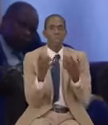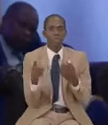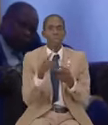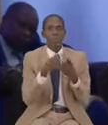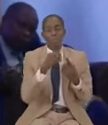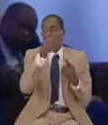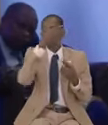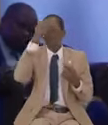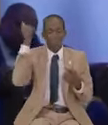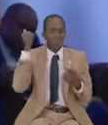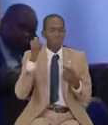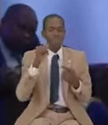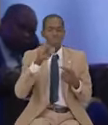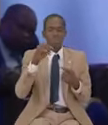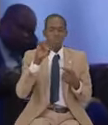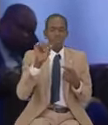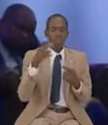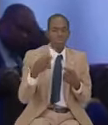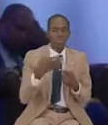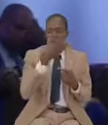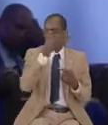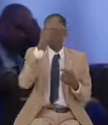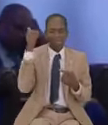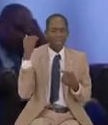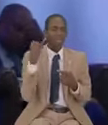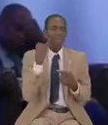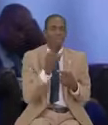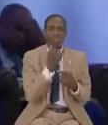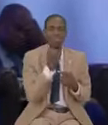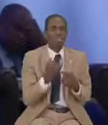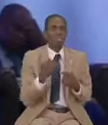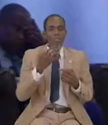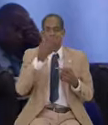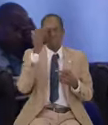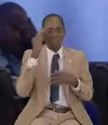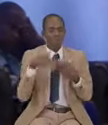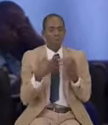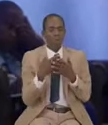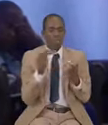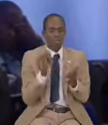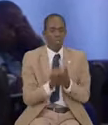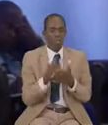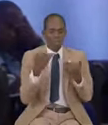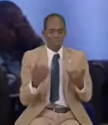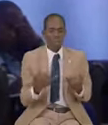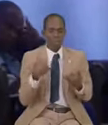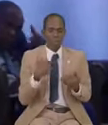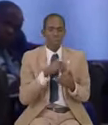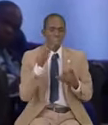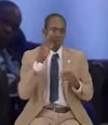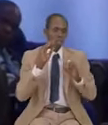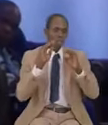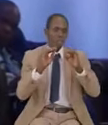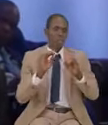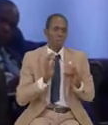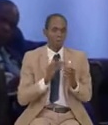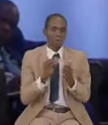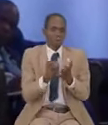oublie toutes ses chansons qu'il a chantaient au créateur que nous allons vous enseigner nos chansons